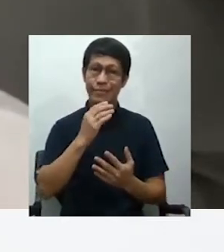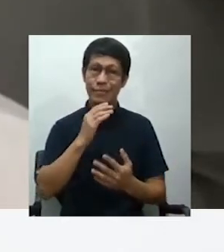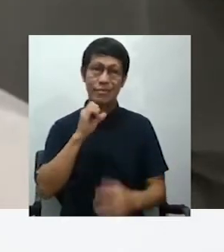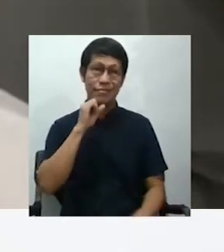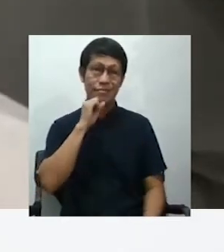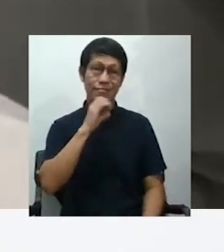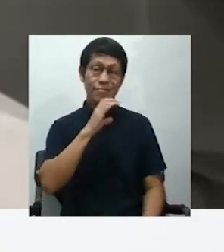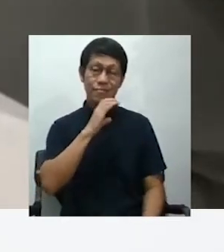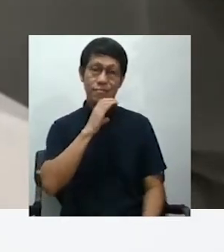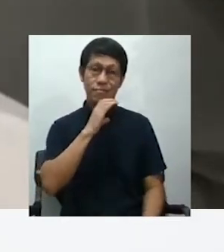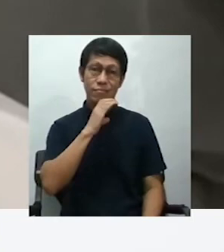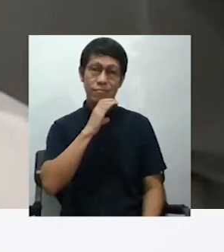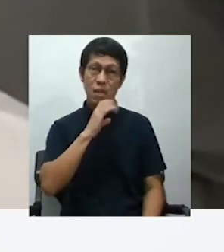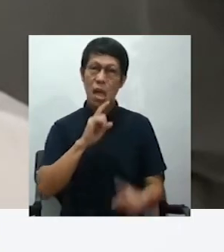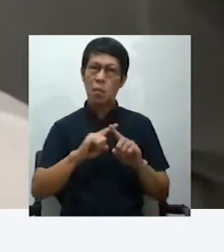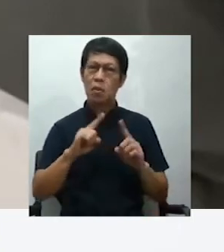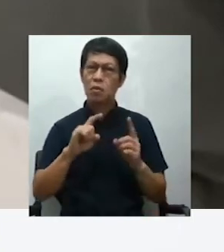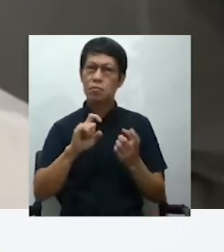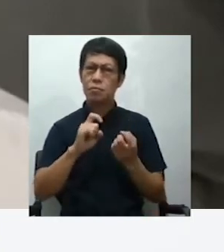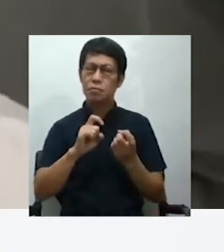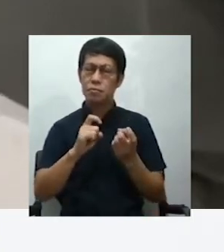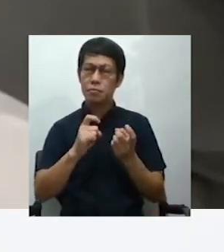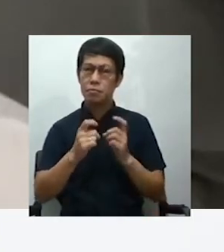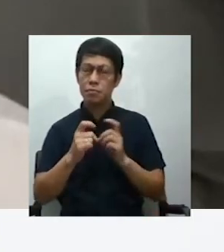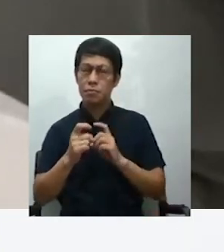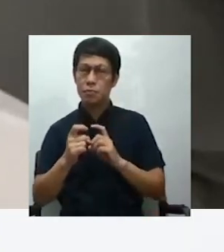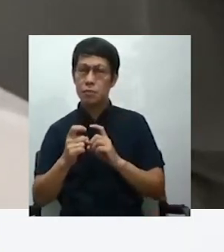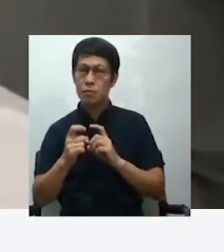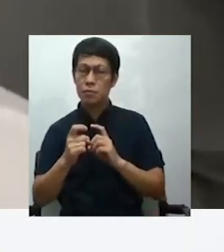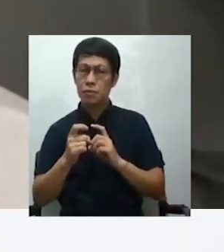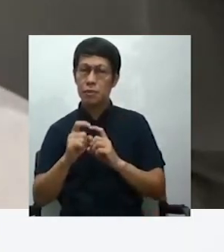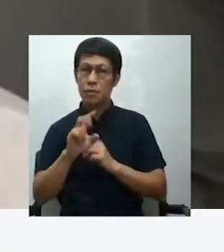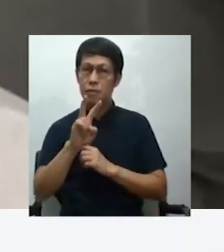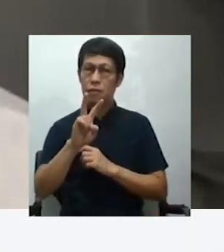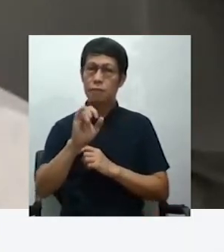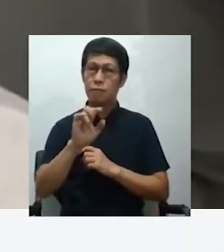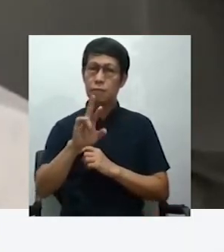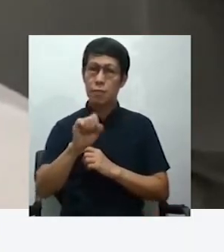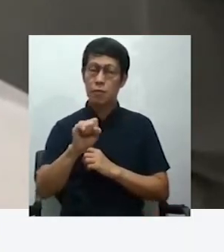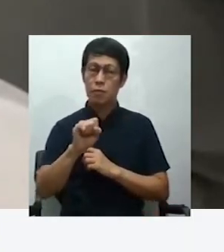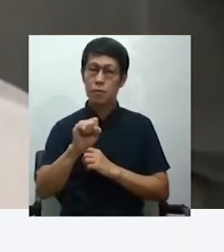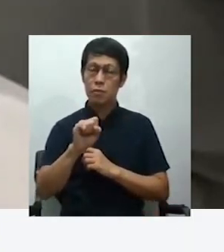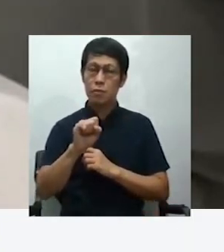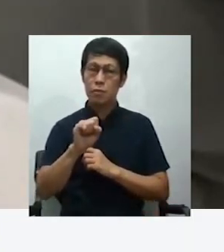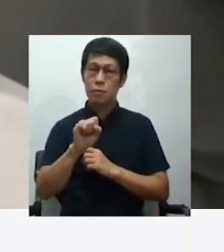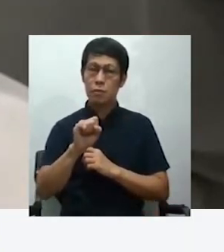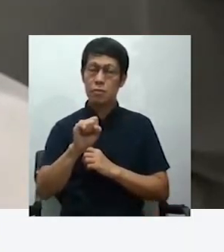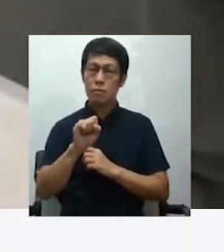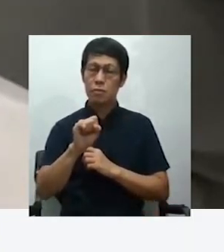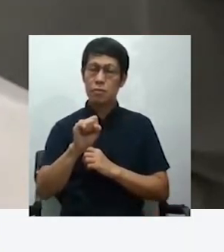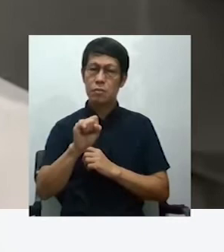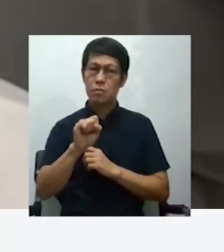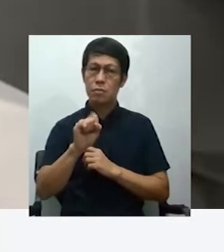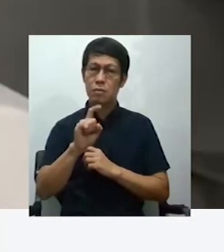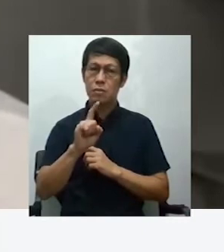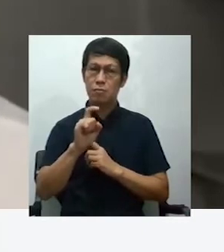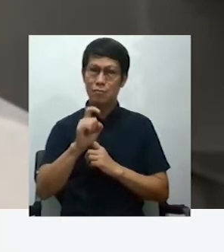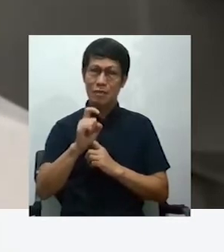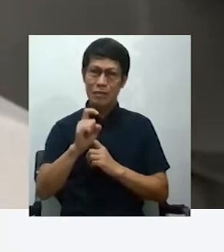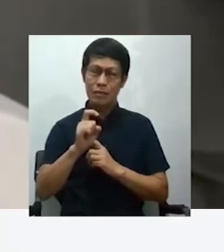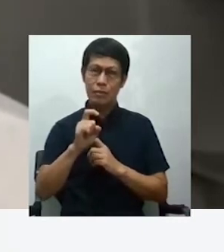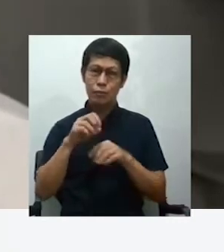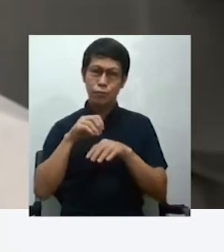kasalukuyan nakikita natin na nagbabago ang virus. Hindi lang nagiging madali ang